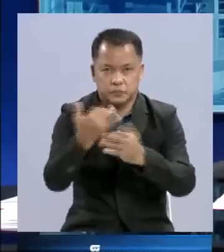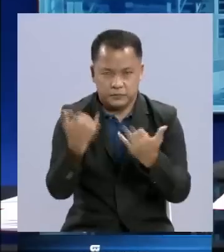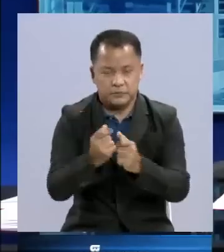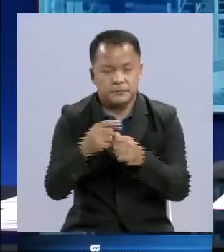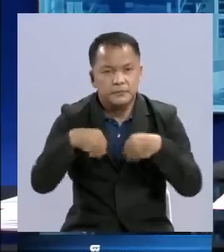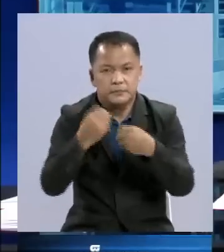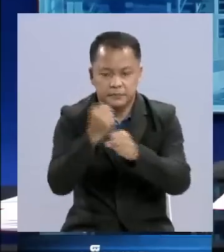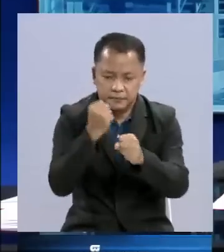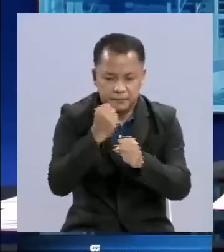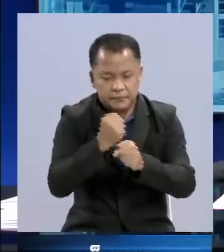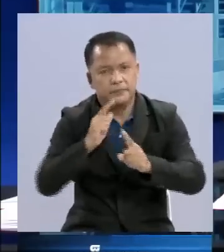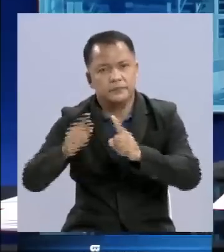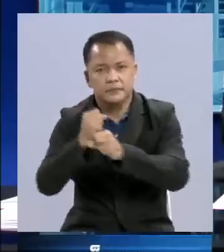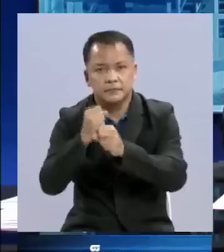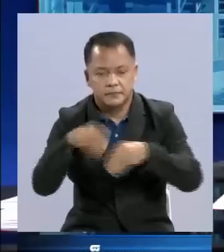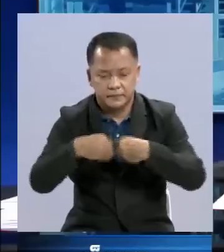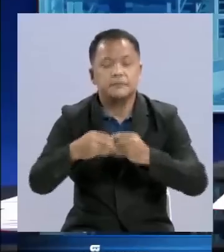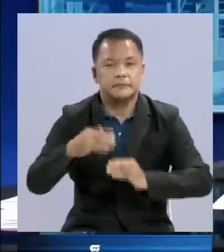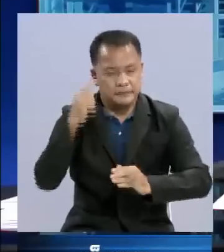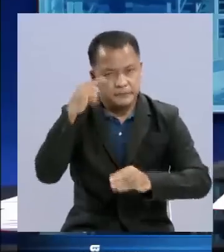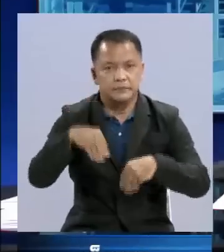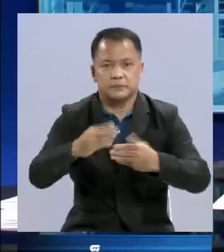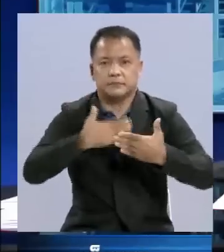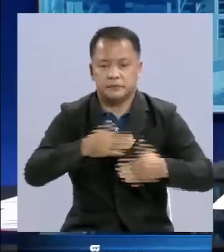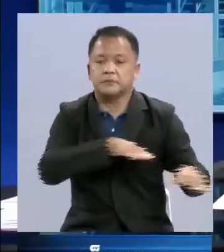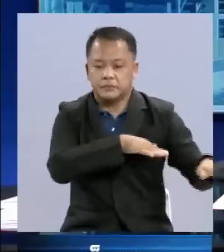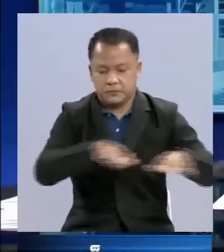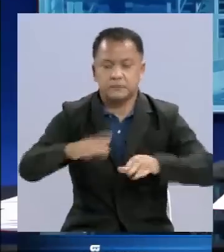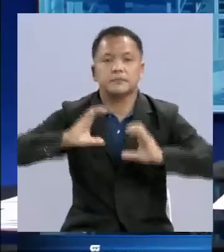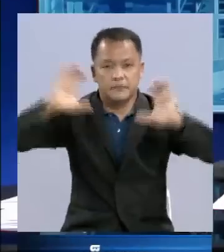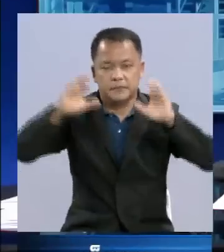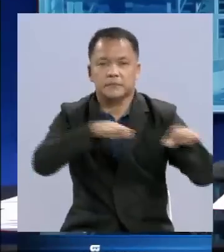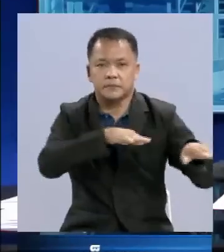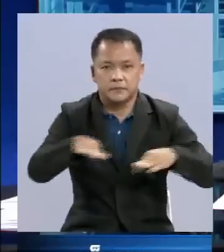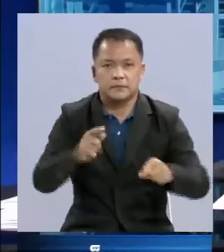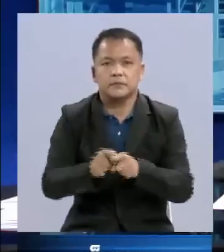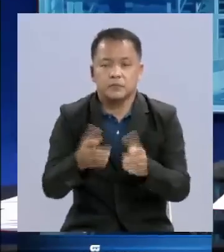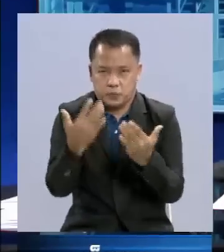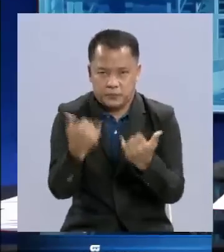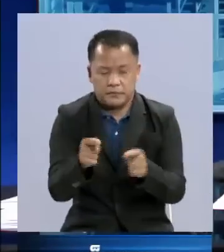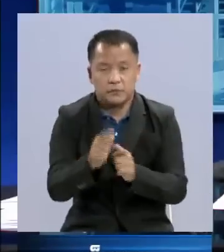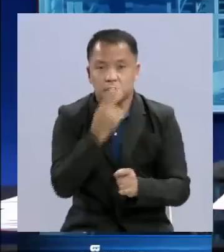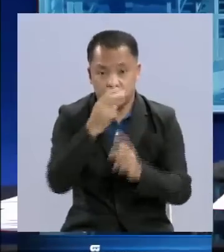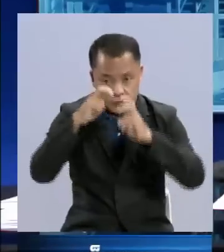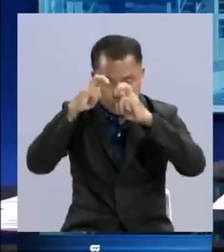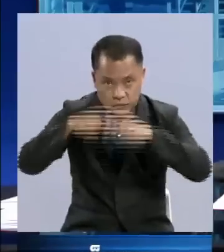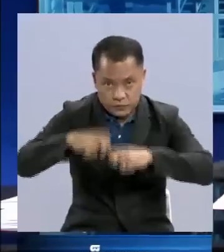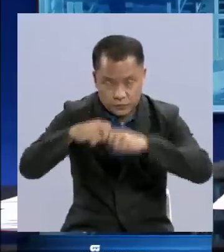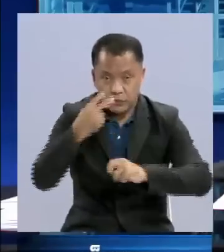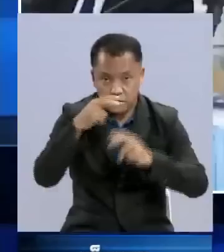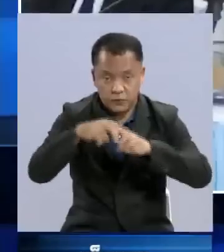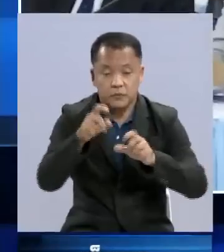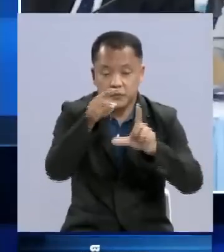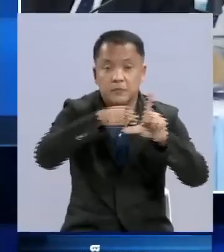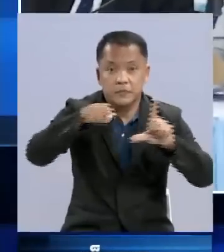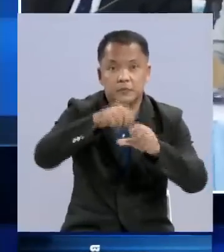พยายามทำงานอย่างมากเพื่อสร้างความเชื่อมั่นว่าตัวเองพร้อมจะเป็นรัฐบาลนะครับในเรื่องนี้เองถ้าเราไปวิเคราะห์กันดูแล้วนะครับก้าว